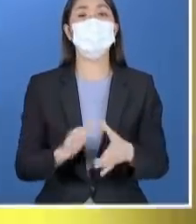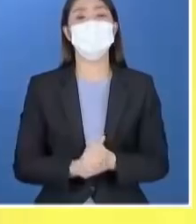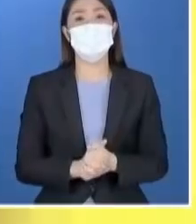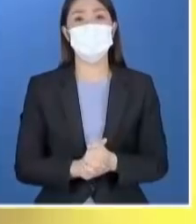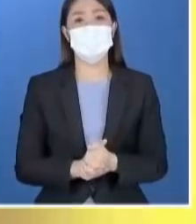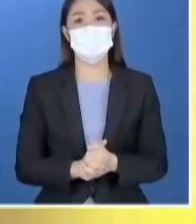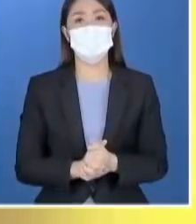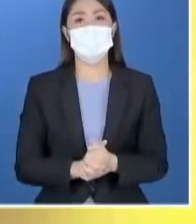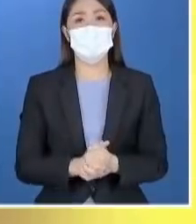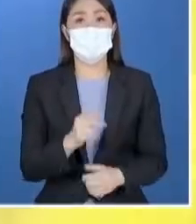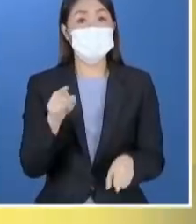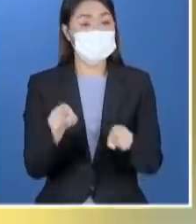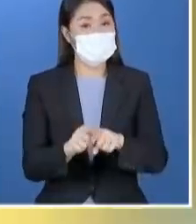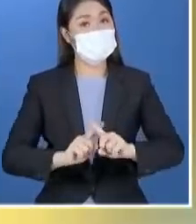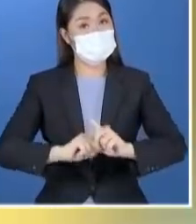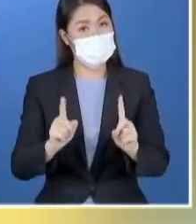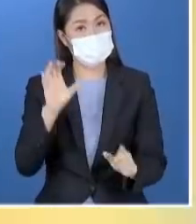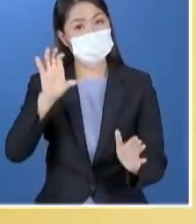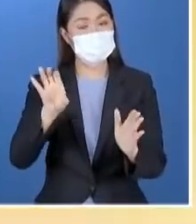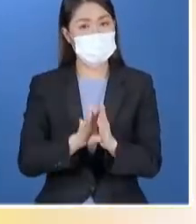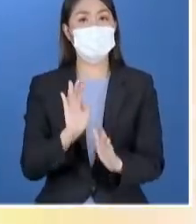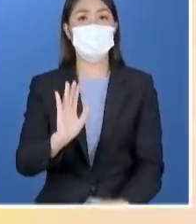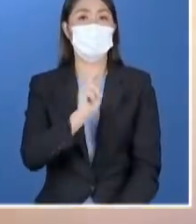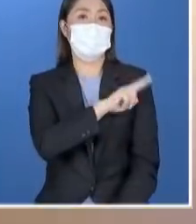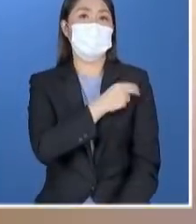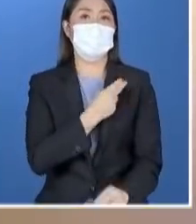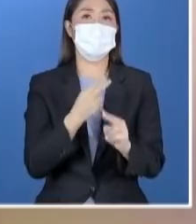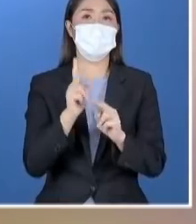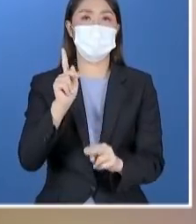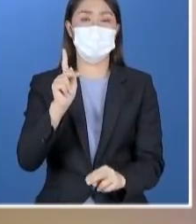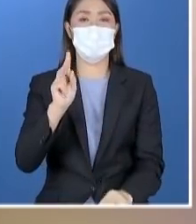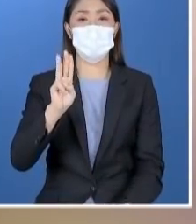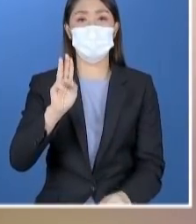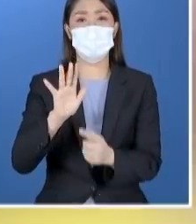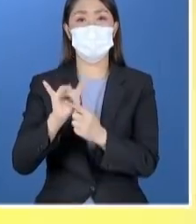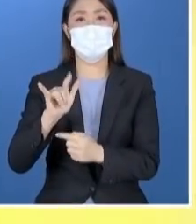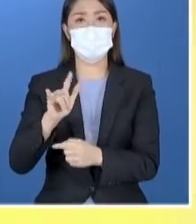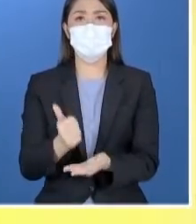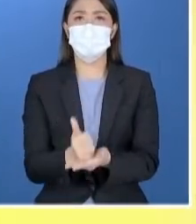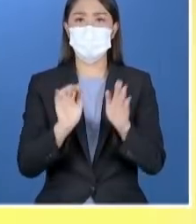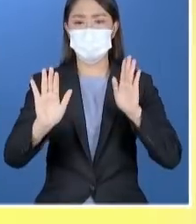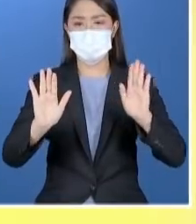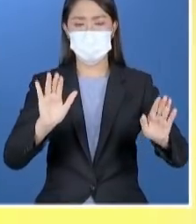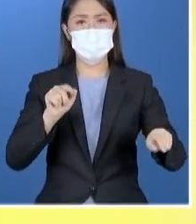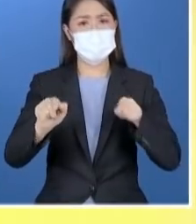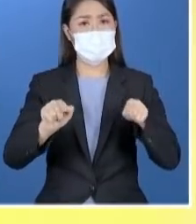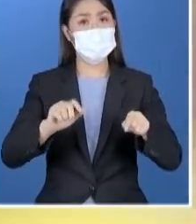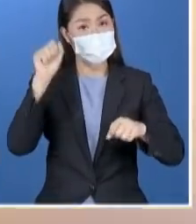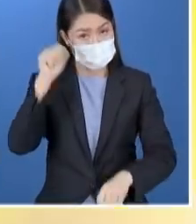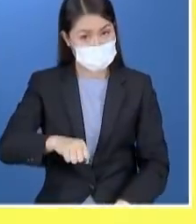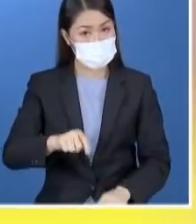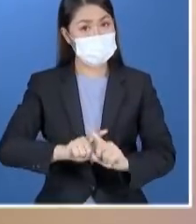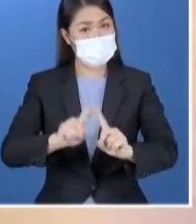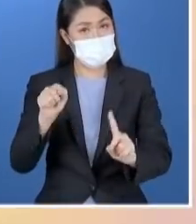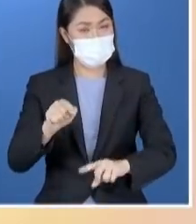ไปในแม่น้ำเจ้าพระยานี่เป็นโพสต์นะฮะของคุณหมอของขวัญฟูจิตนิรันดร์แล้วก็ให้ช่วยกันเปรียบเทียบหน่อยใช่ลำนี้หรือเปล่